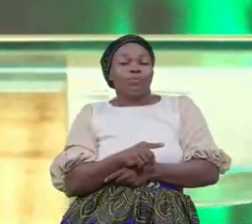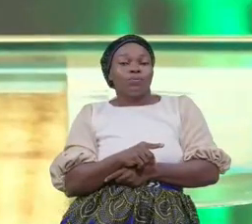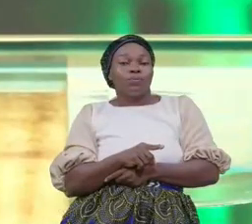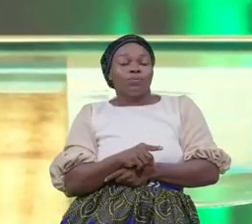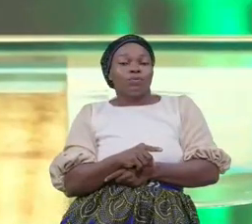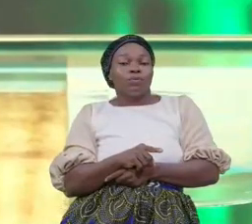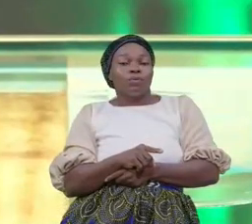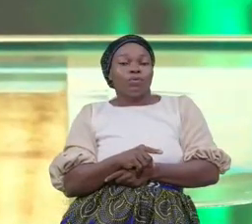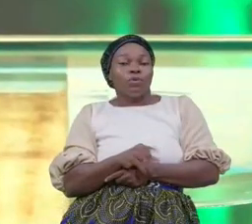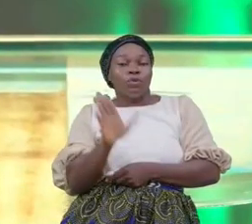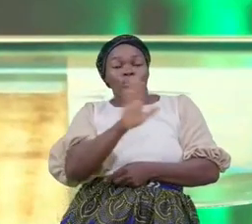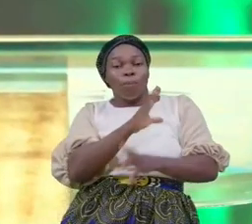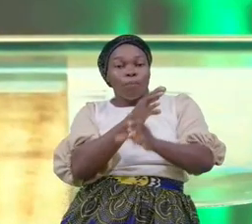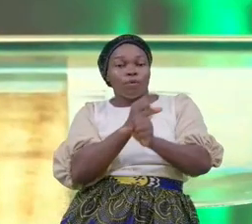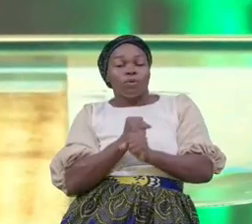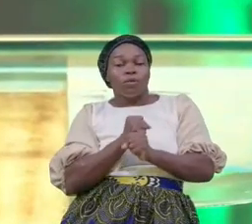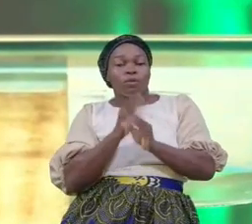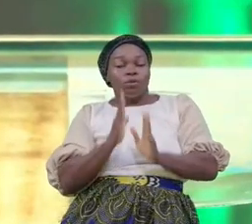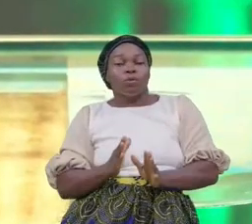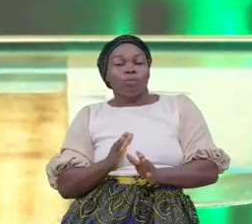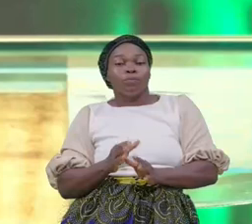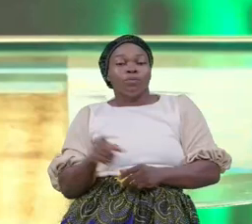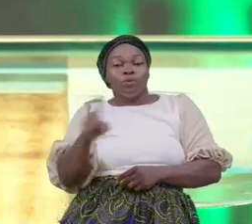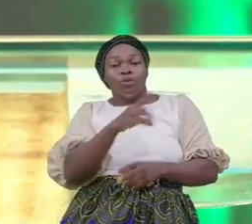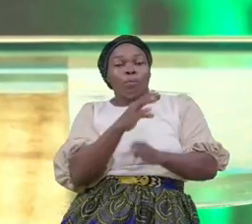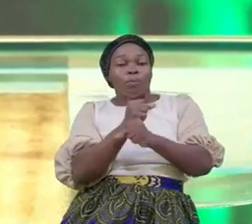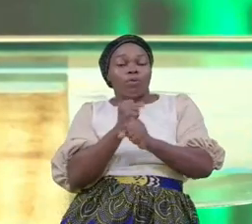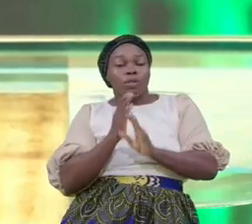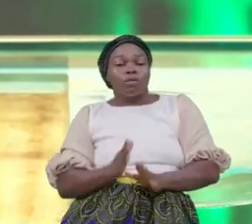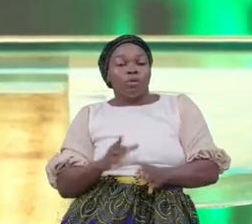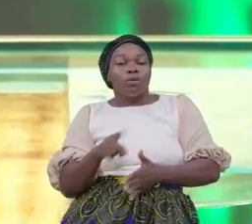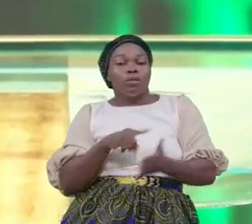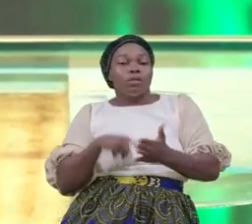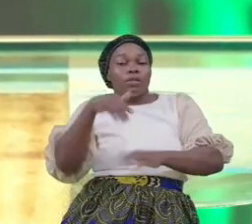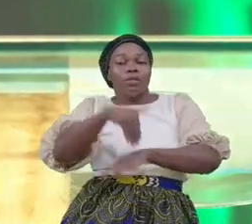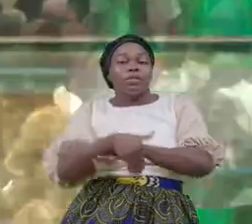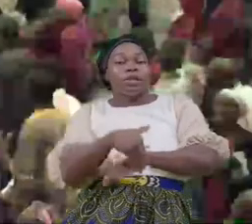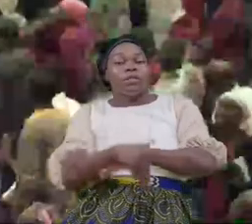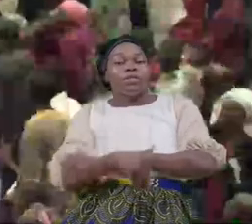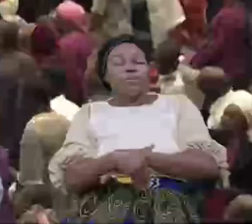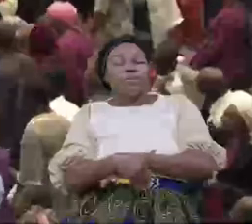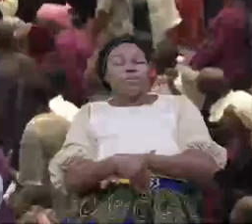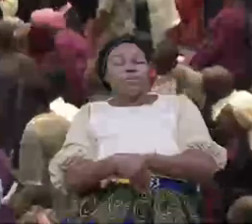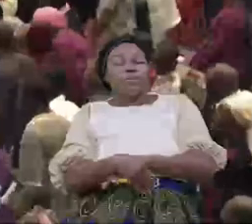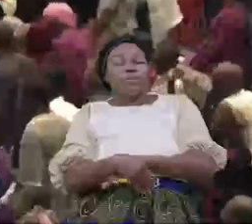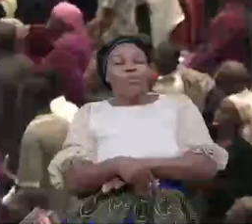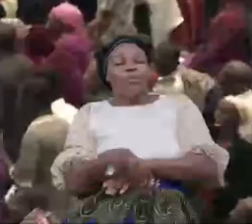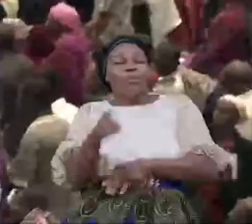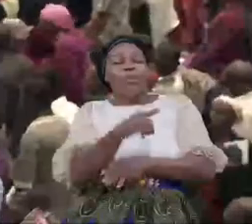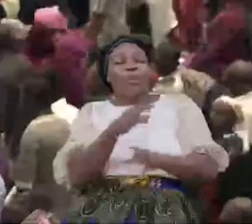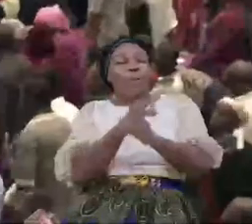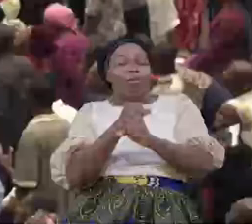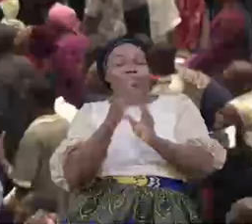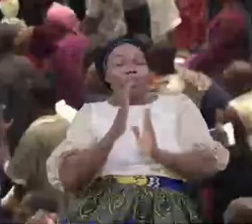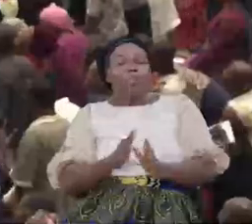Vous êtes possesseur ce soir. Vous êtes possesseur ce soir. Vous êtes possesseur